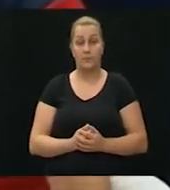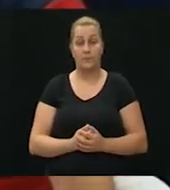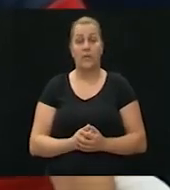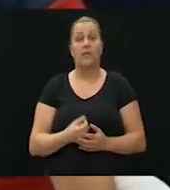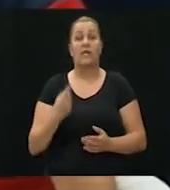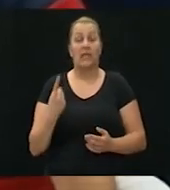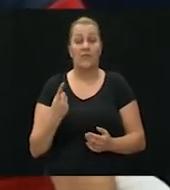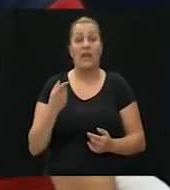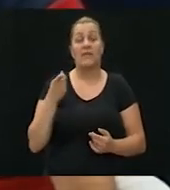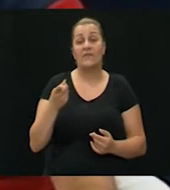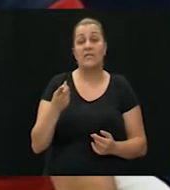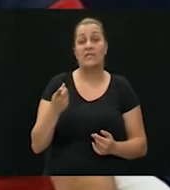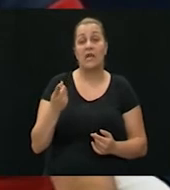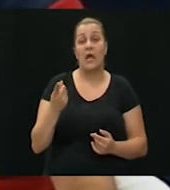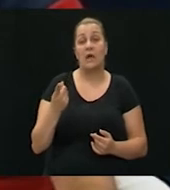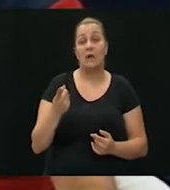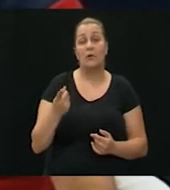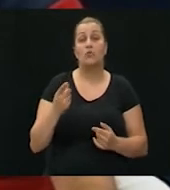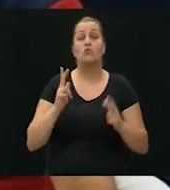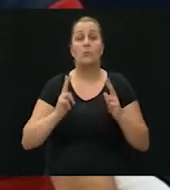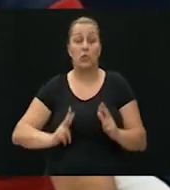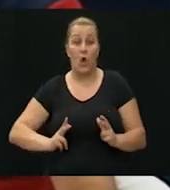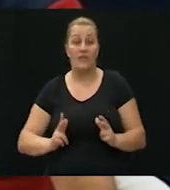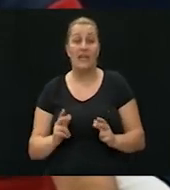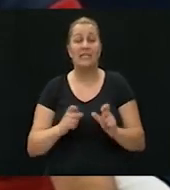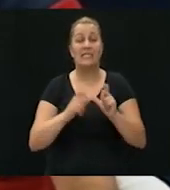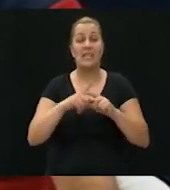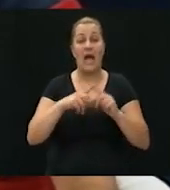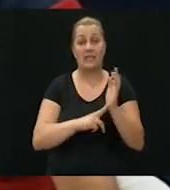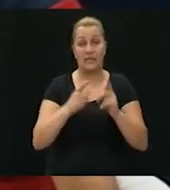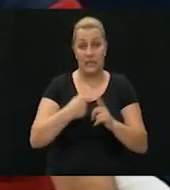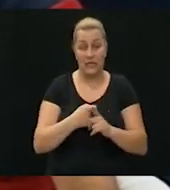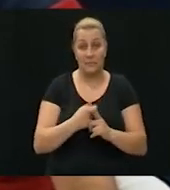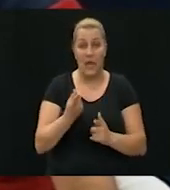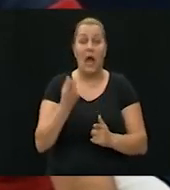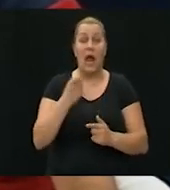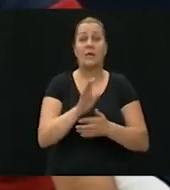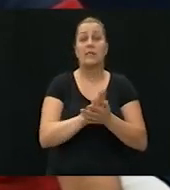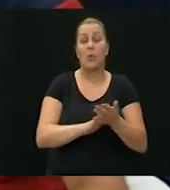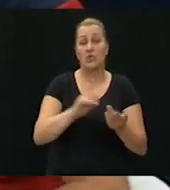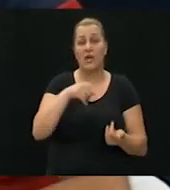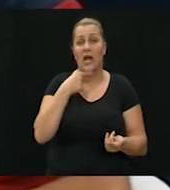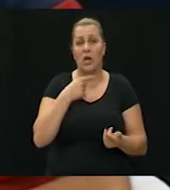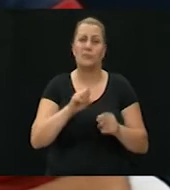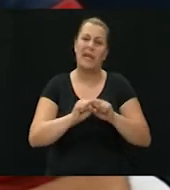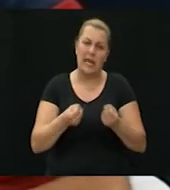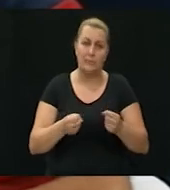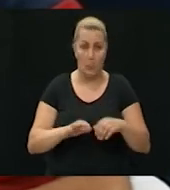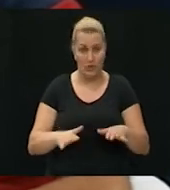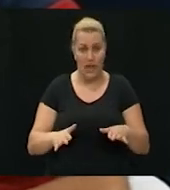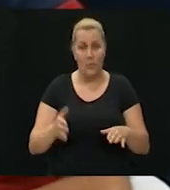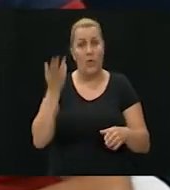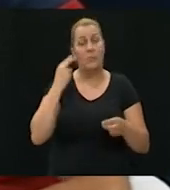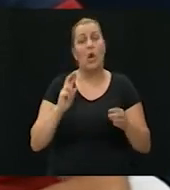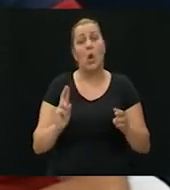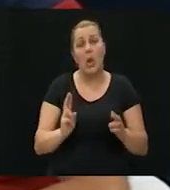Ivane, vi ste po činu umirovljeni satnik, no za početak, onako rekli bismo da razbijemo tremu, rekli ste mi da je lakše bilo biti